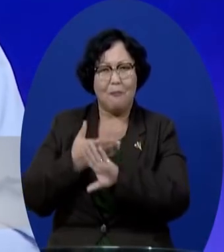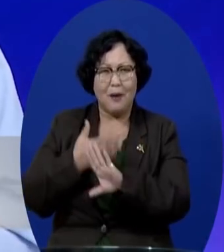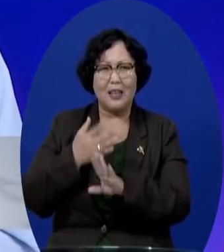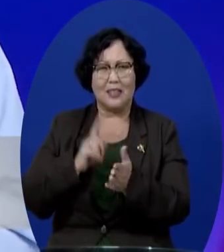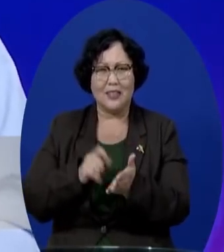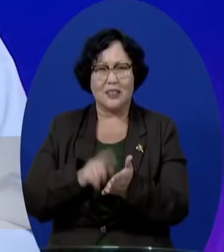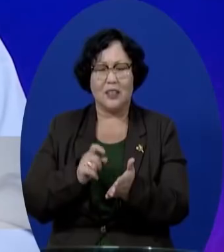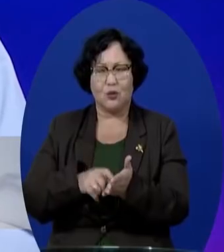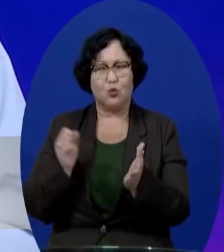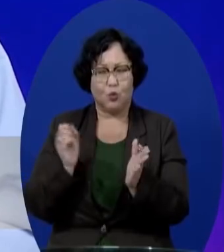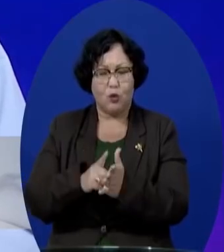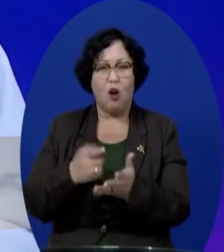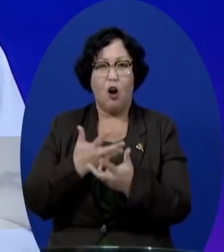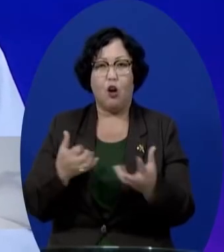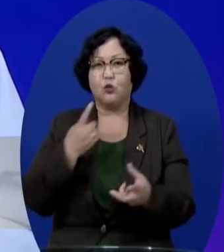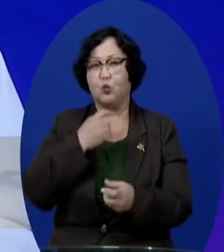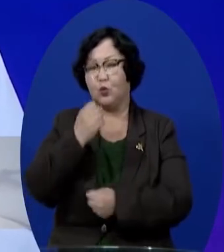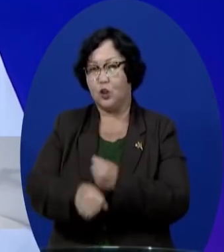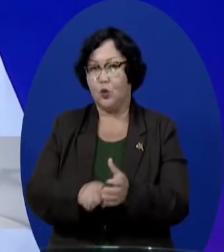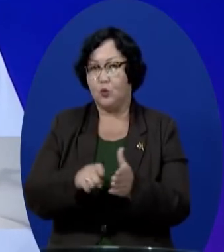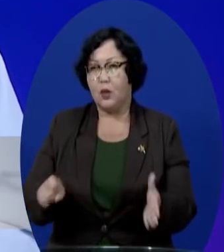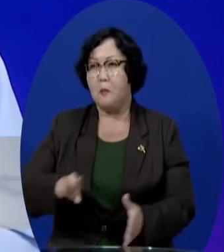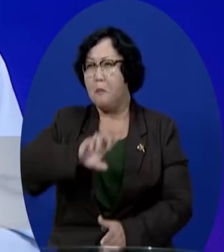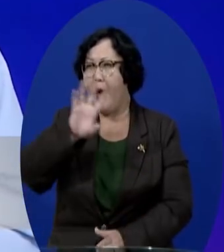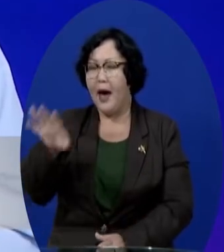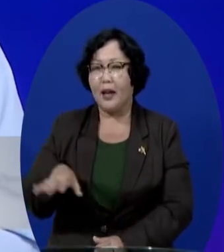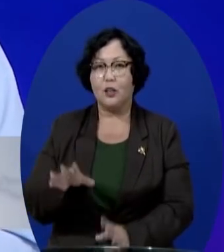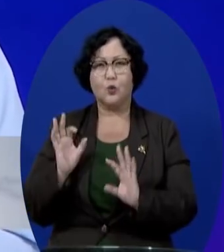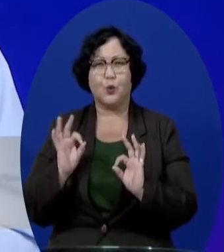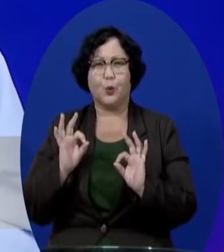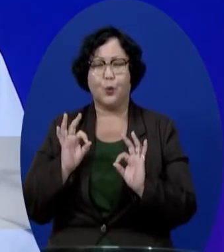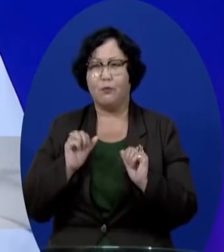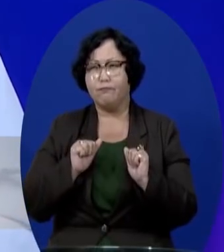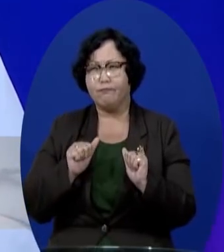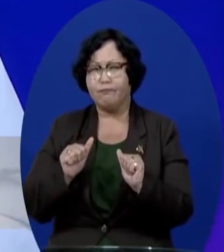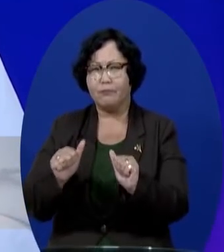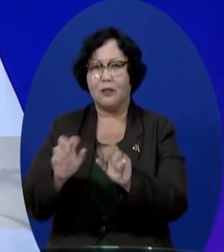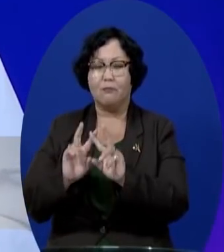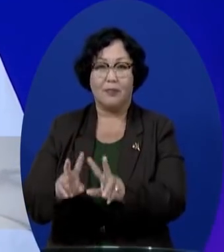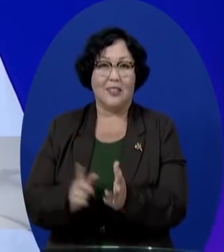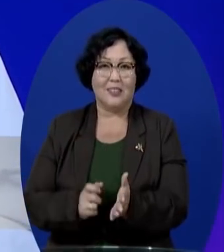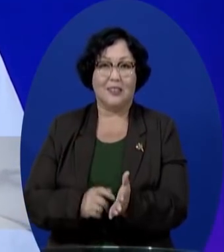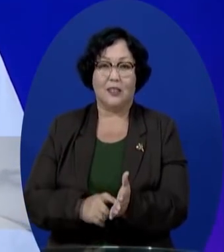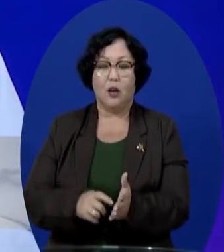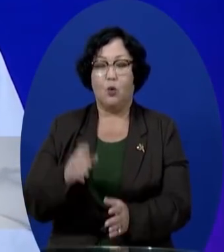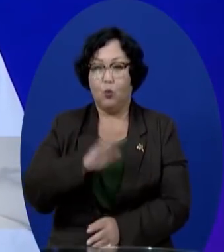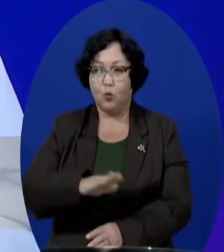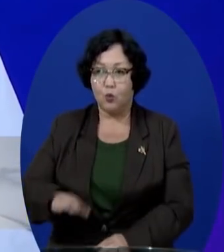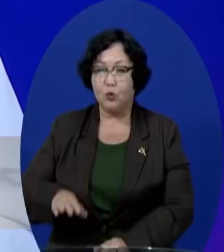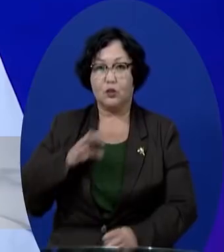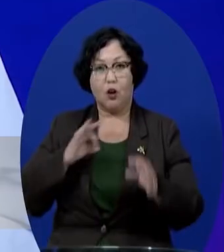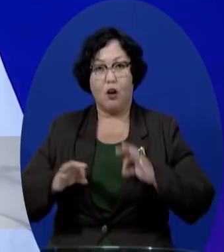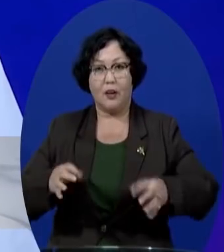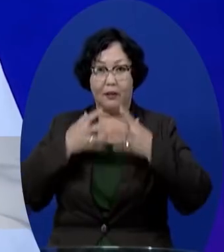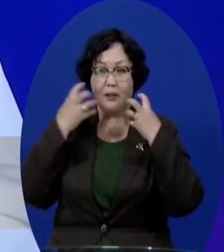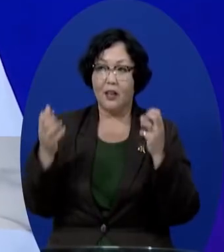зуун жилийн энэ байгалийн тогтвортой байх тухай тэгээд тэр хүүхэд цоохор ирвэсийг нөхөрлөөд тэр